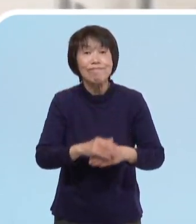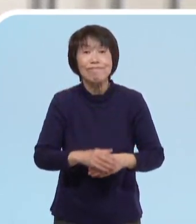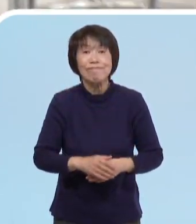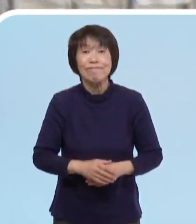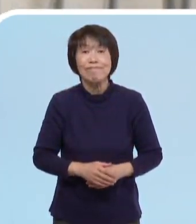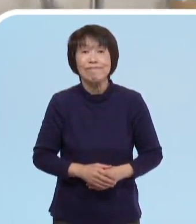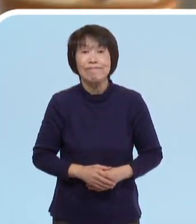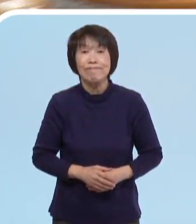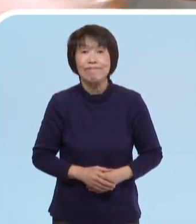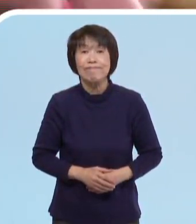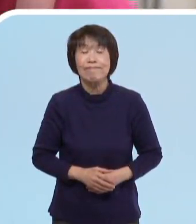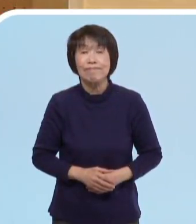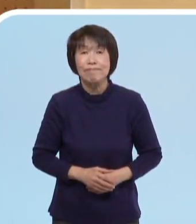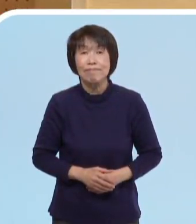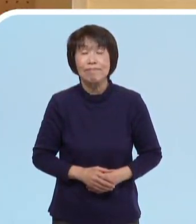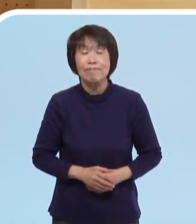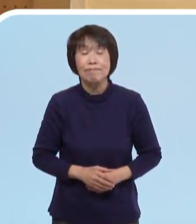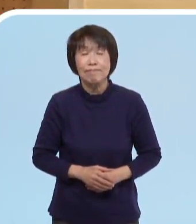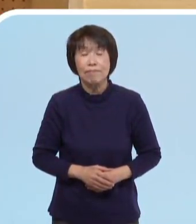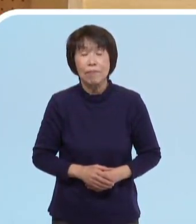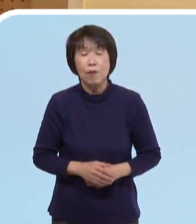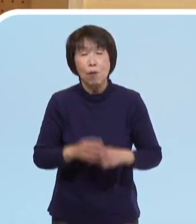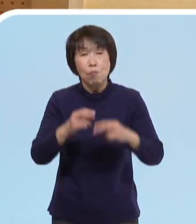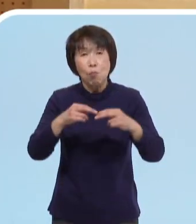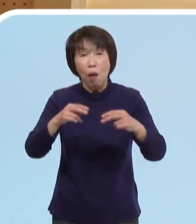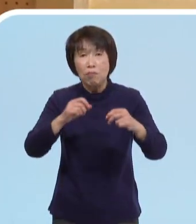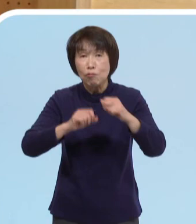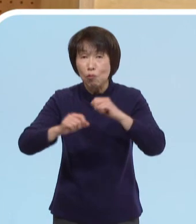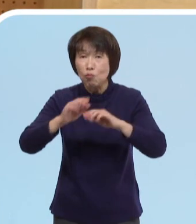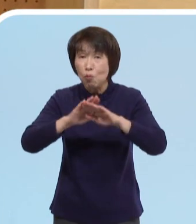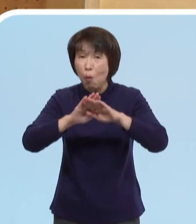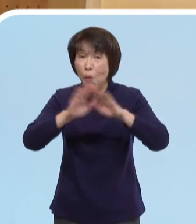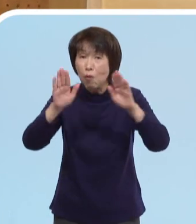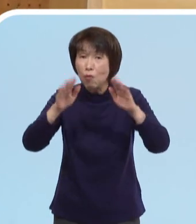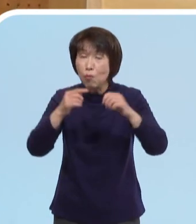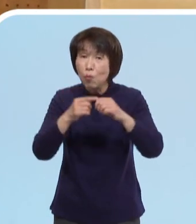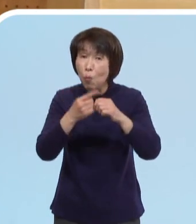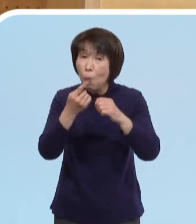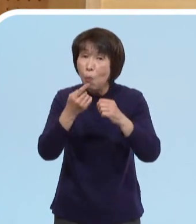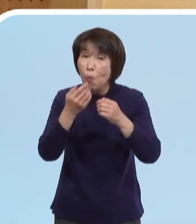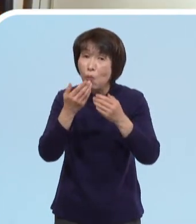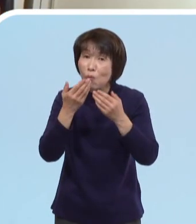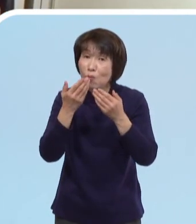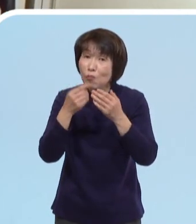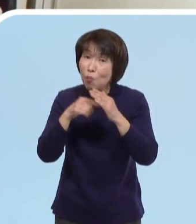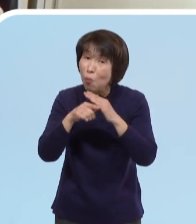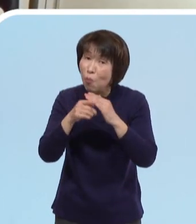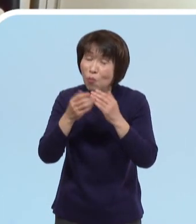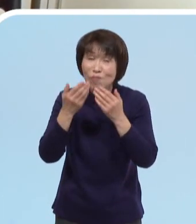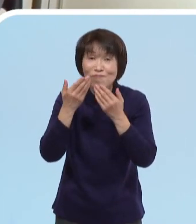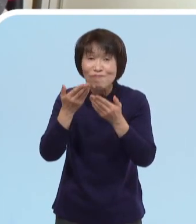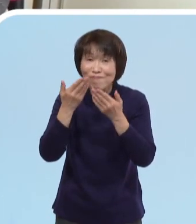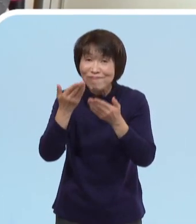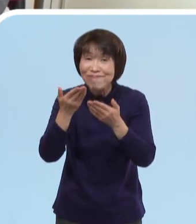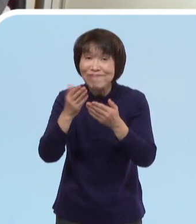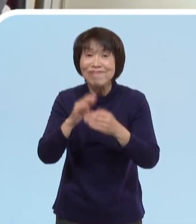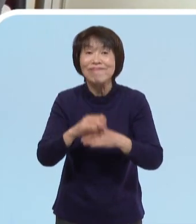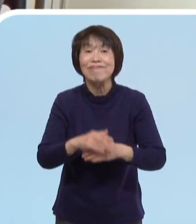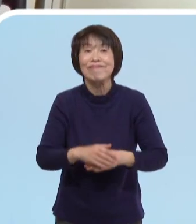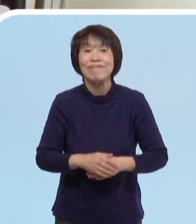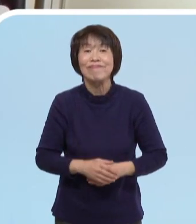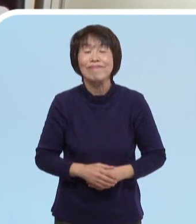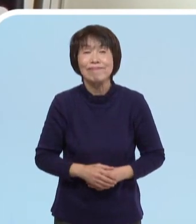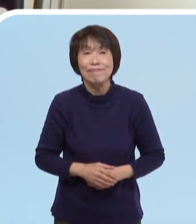。 そのどうしてまたそのボランティアでこの関わってっていうのはどういうところでやってらっしゃい